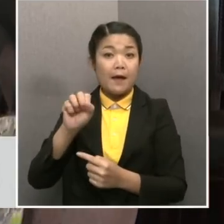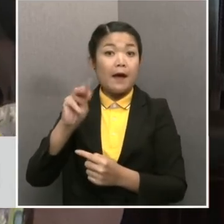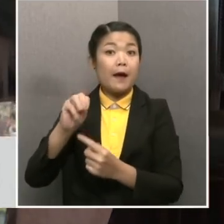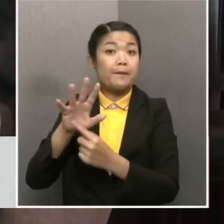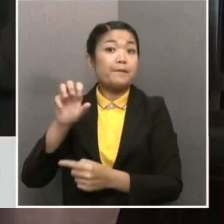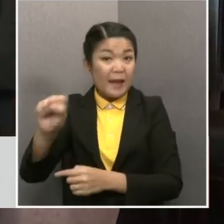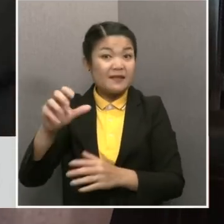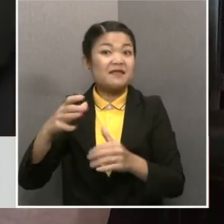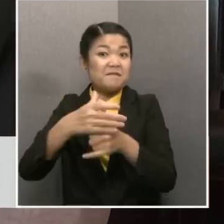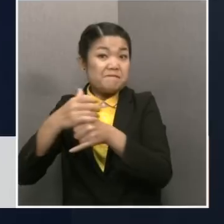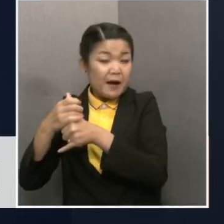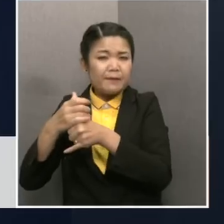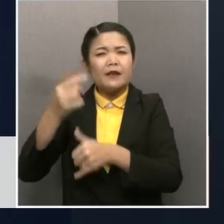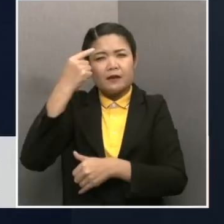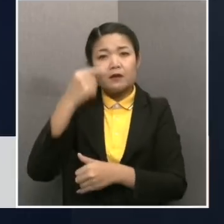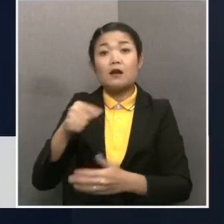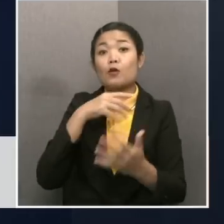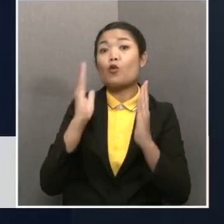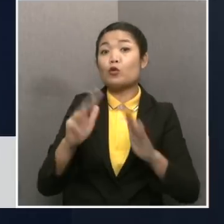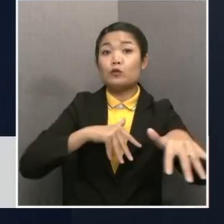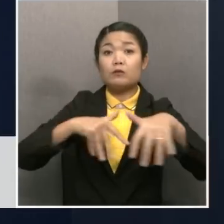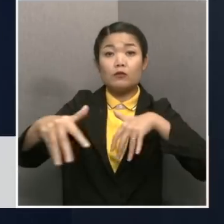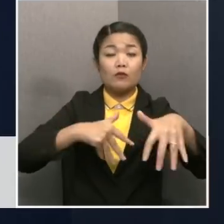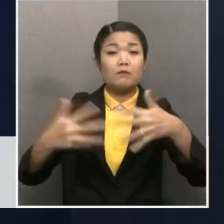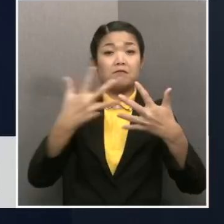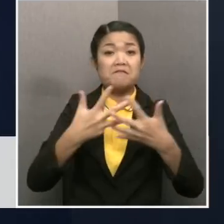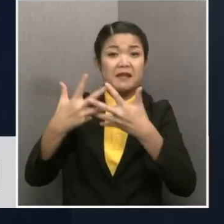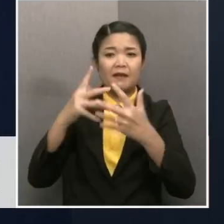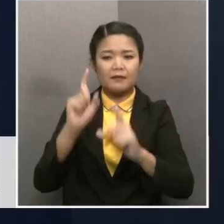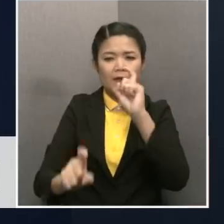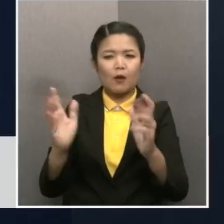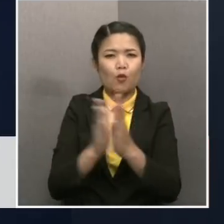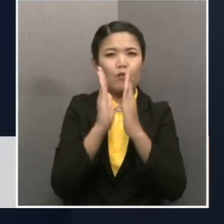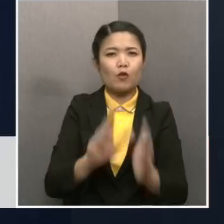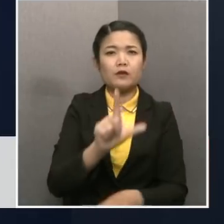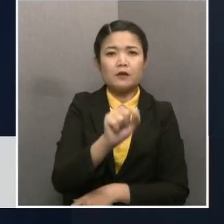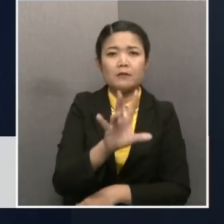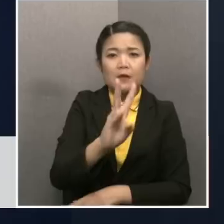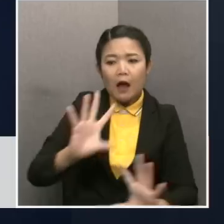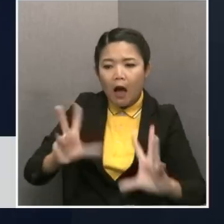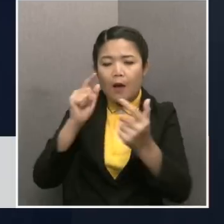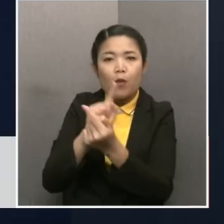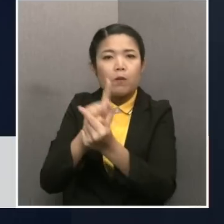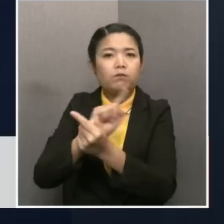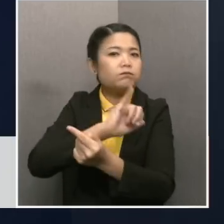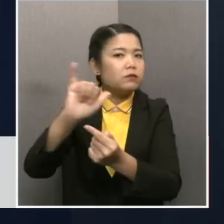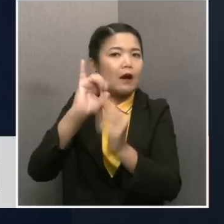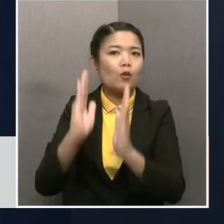วอเมริกันล่าสุดเนี่ยเพิ่มขึ้นเป็น27คนและยังสูญหายอีก14คนนะคะ